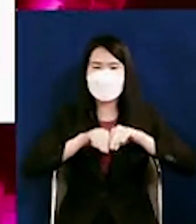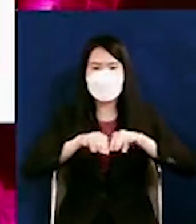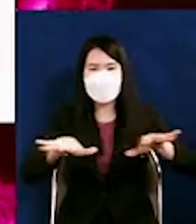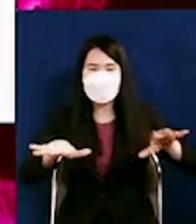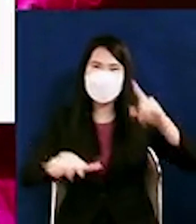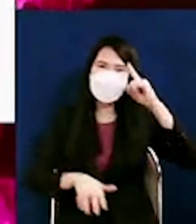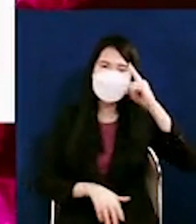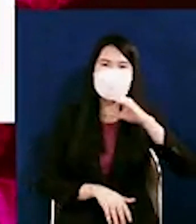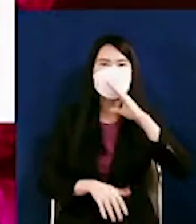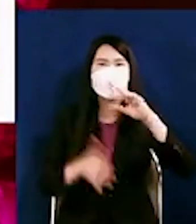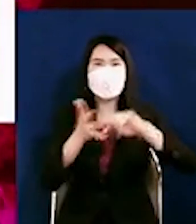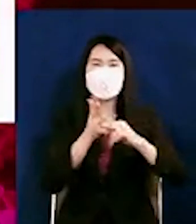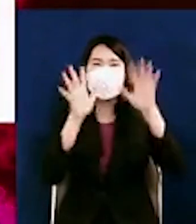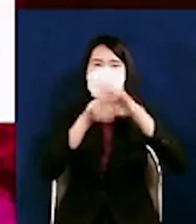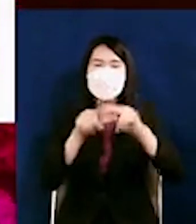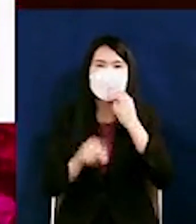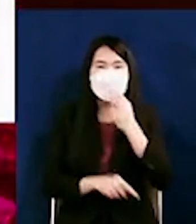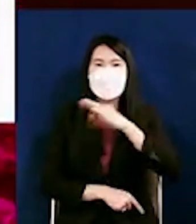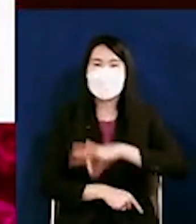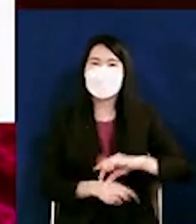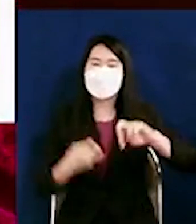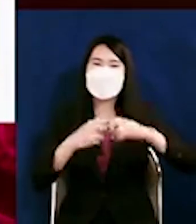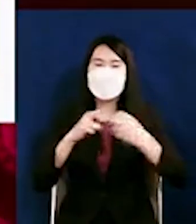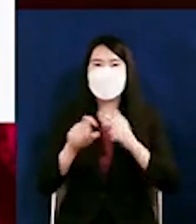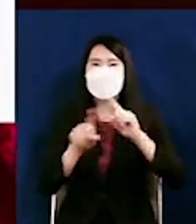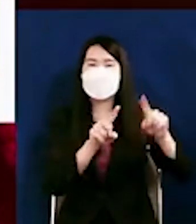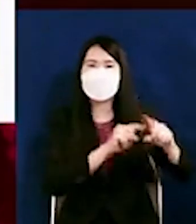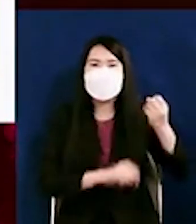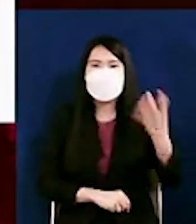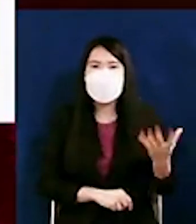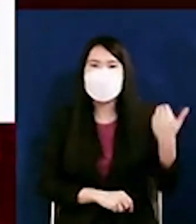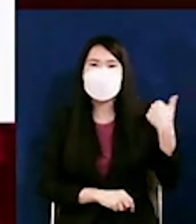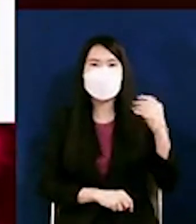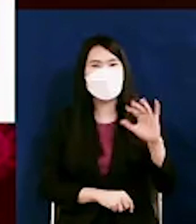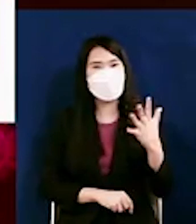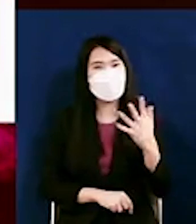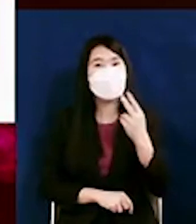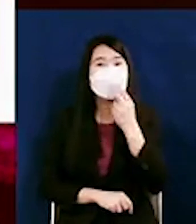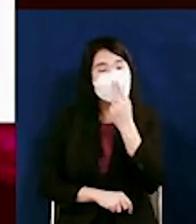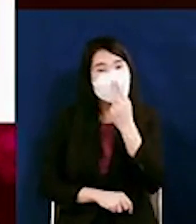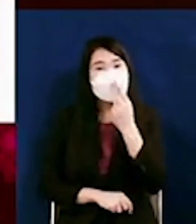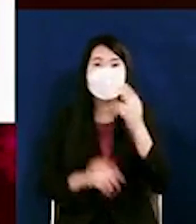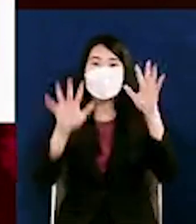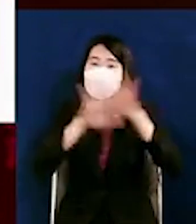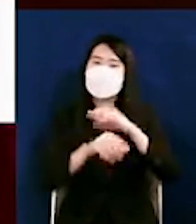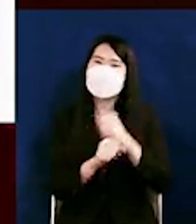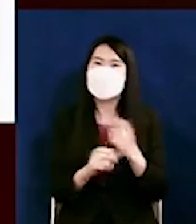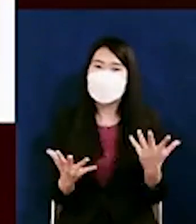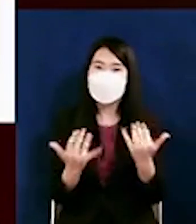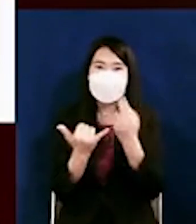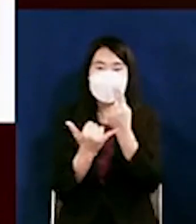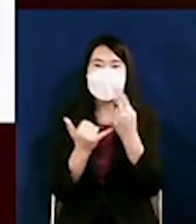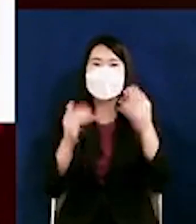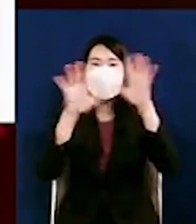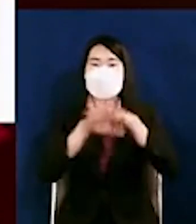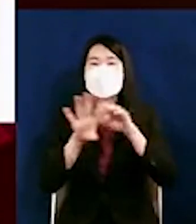ำให้เกิดอิทธิฤทธิ์อิทธิเดชอะไรมากมายขึ้นกว่าเดิมกว่าเดลต้าธรรมดาหรือไม่อย่างไรนะครับไม่เหมือน